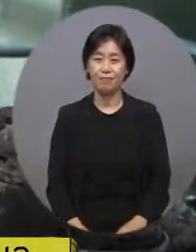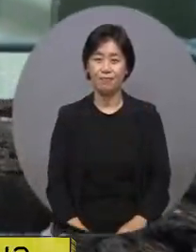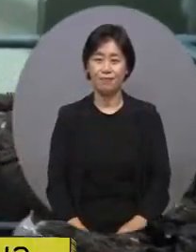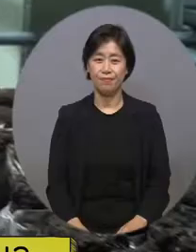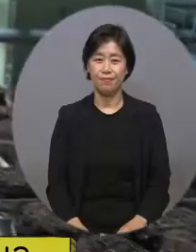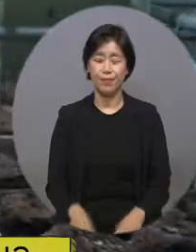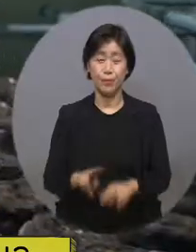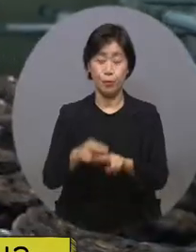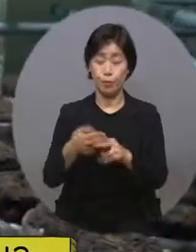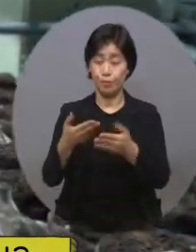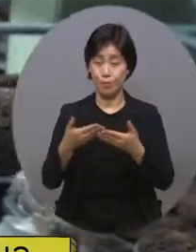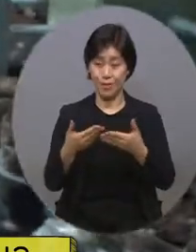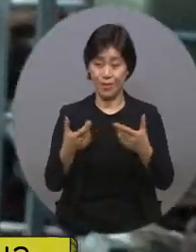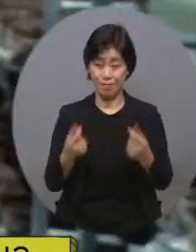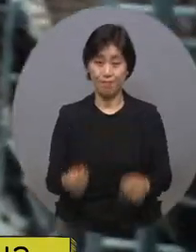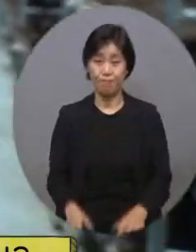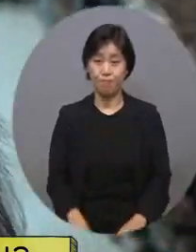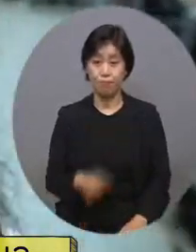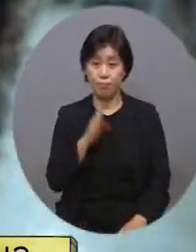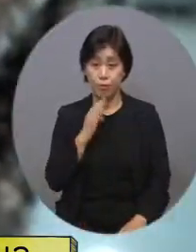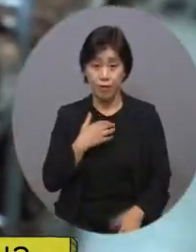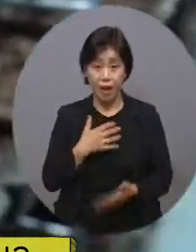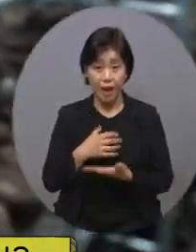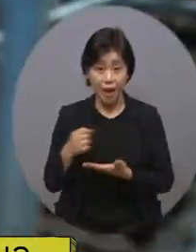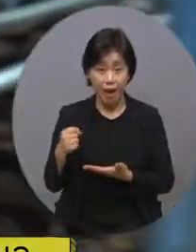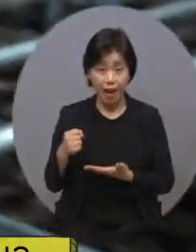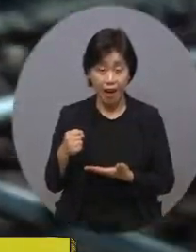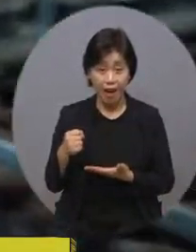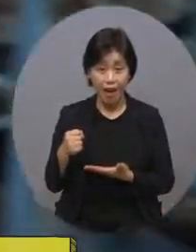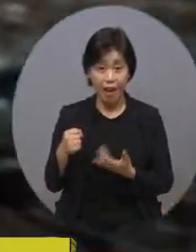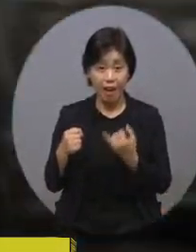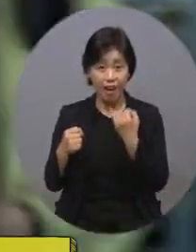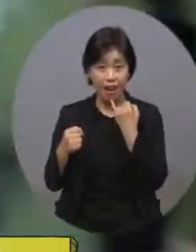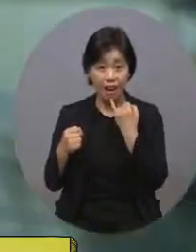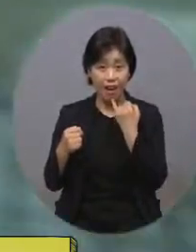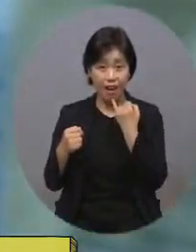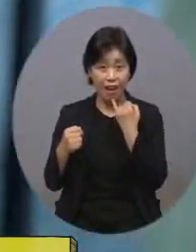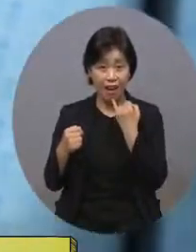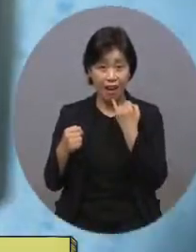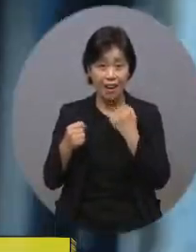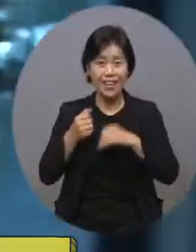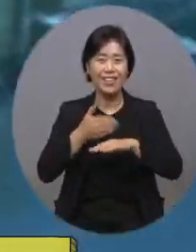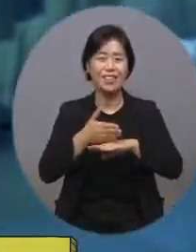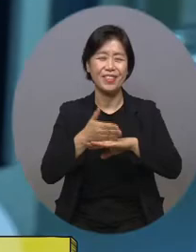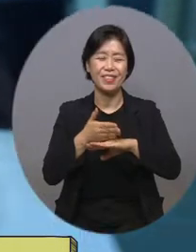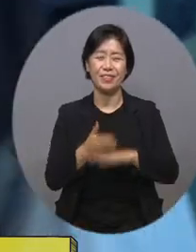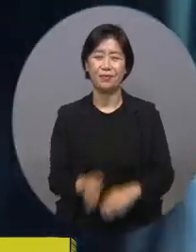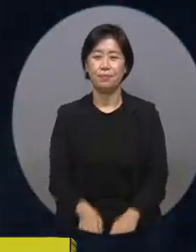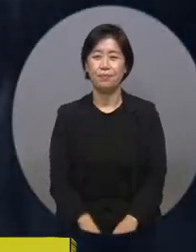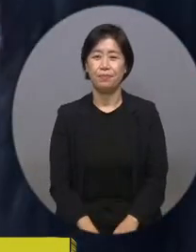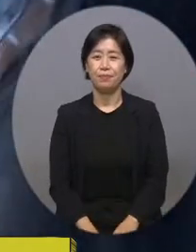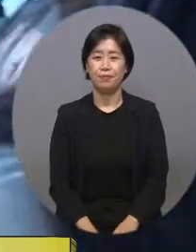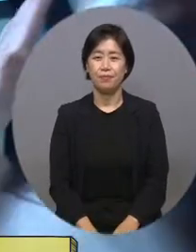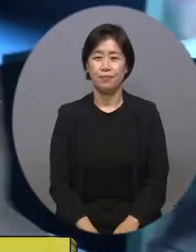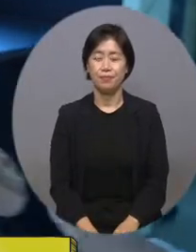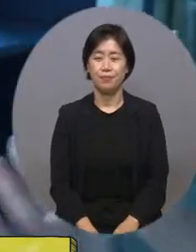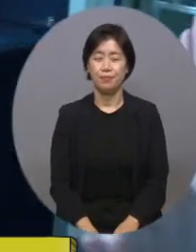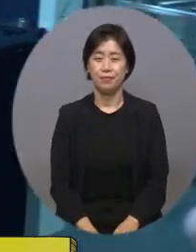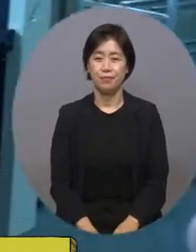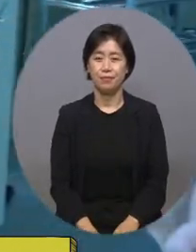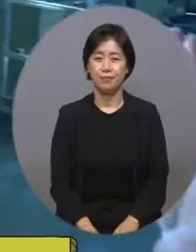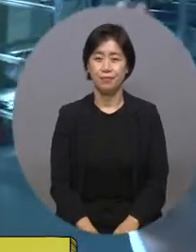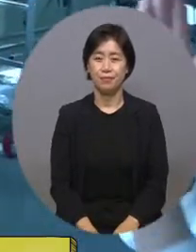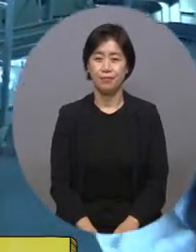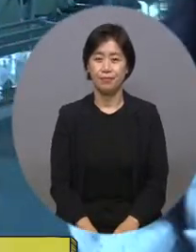선물로 주셨어요. 제가 정말 가져가도 되나요, 대표님? 감사합니다, 대표님. 네, 제가 그러면 아까 주신